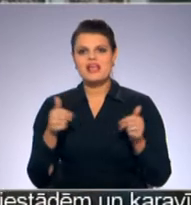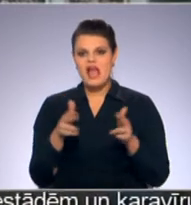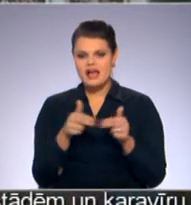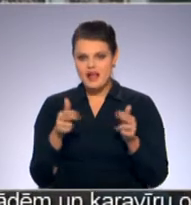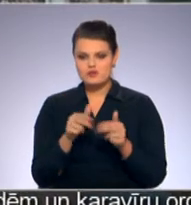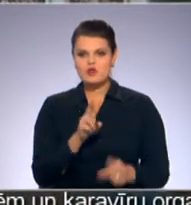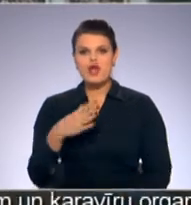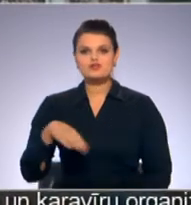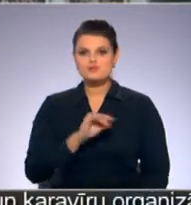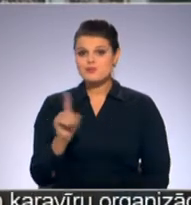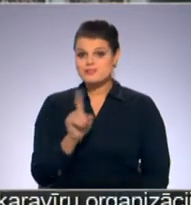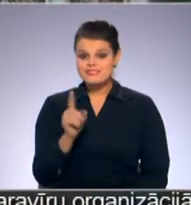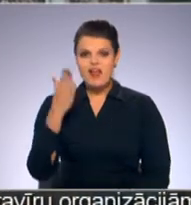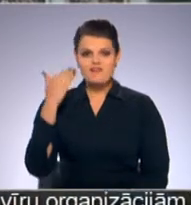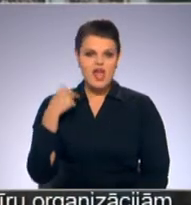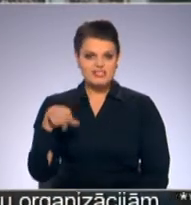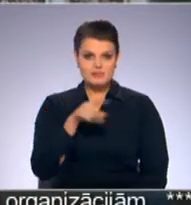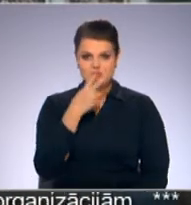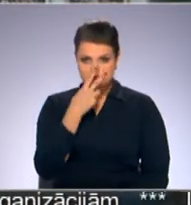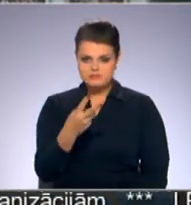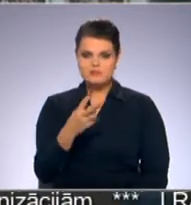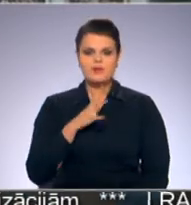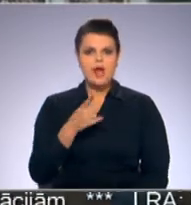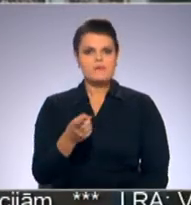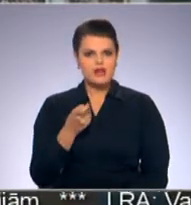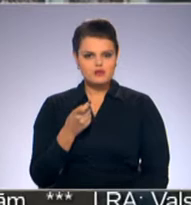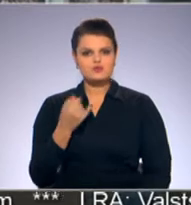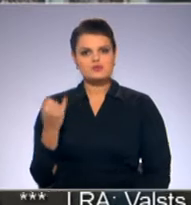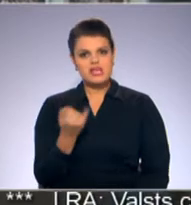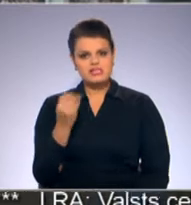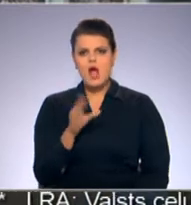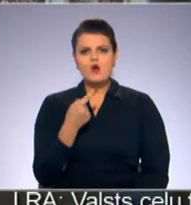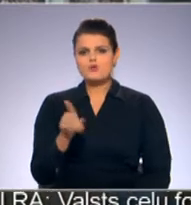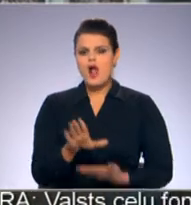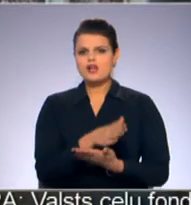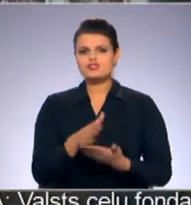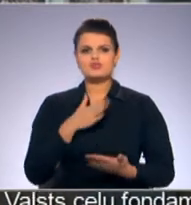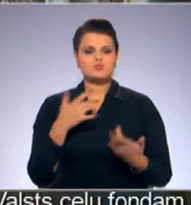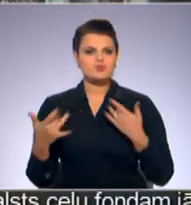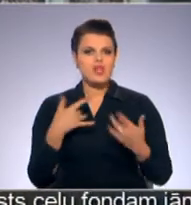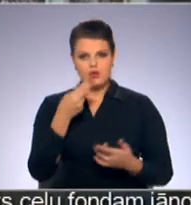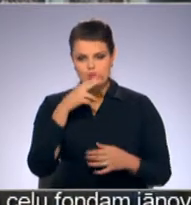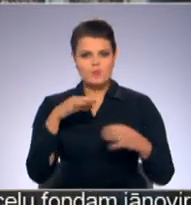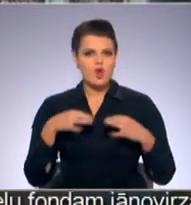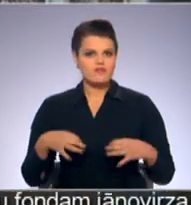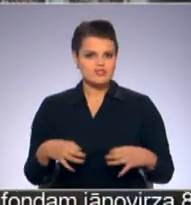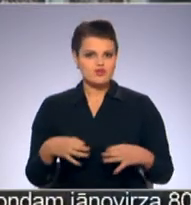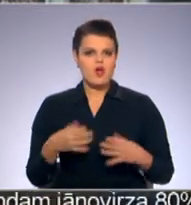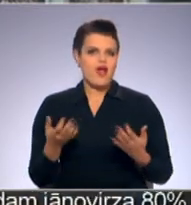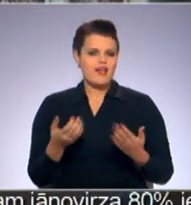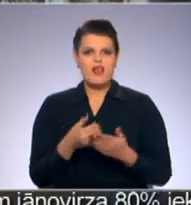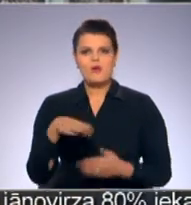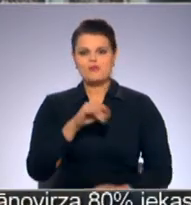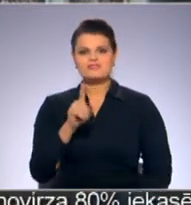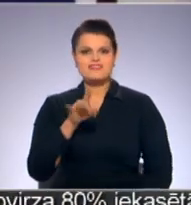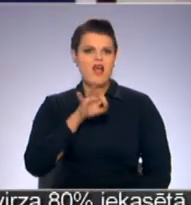mums ir. Un tad tur bija Ventspilinieki noskatījušies un tad bija prasījuši. Interesanti, ar ko atšķirās mūsu teātris no profesionālā. Un tas secināšu vienīgi tikai to, ka